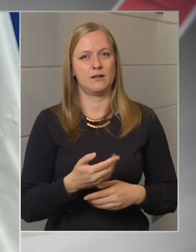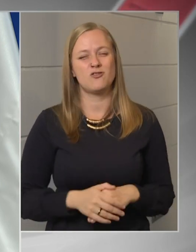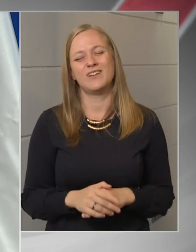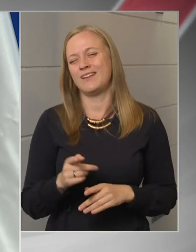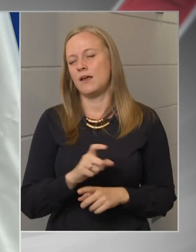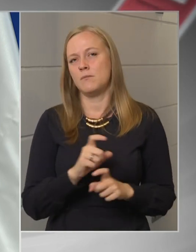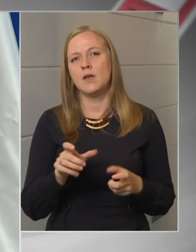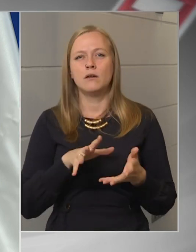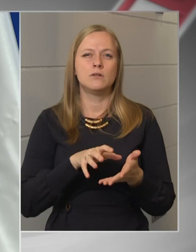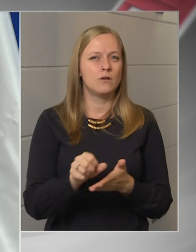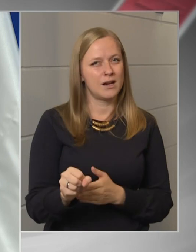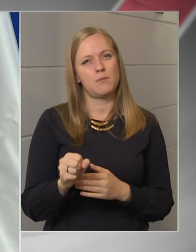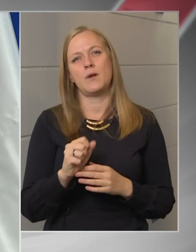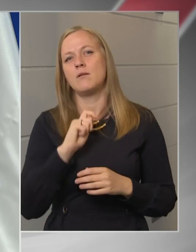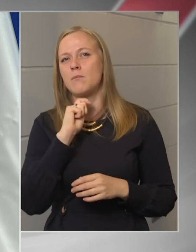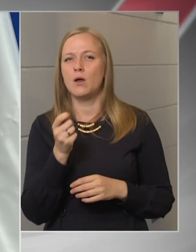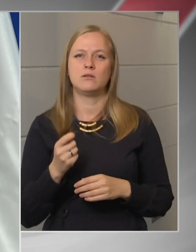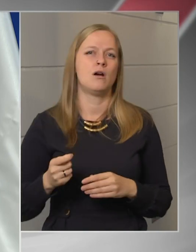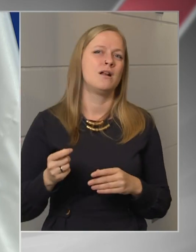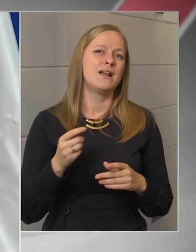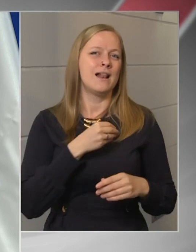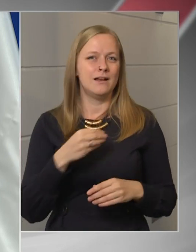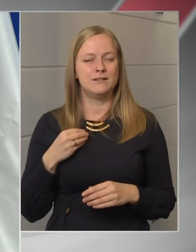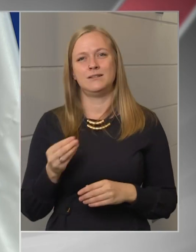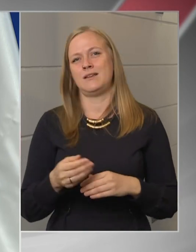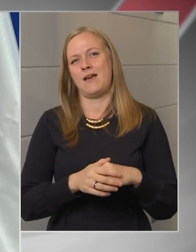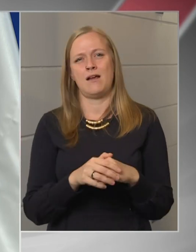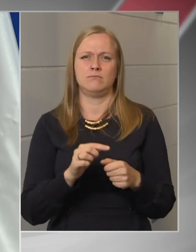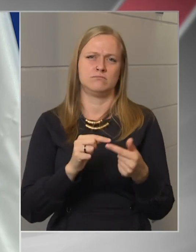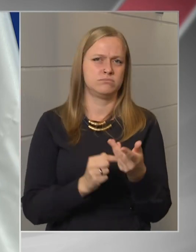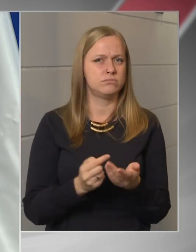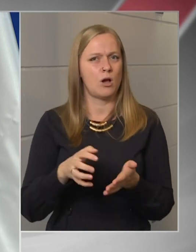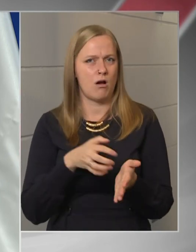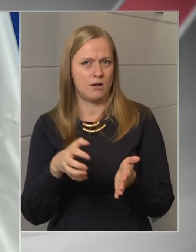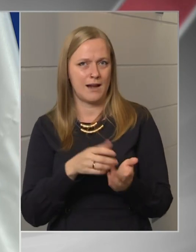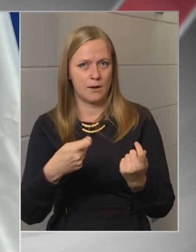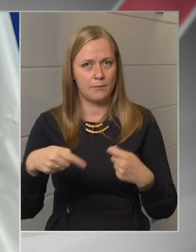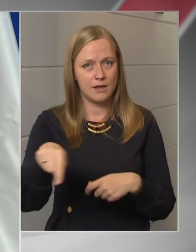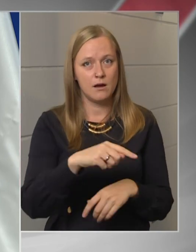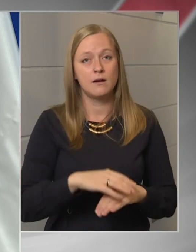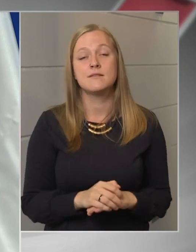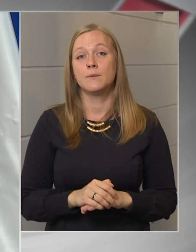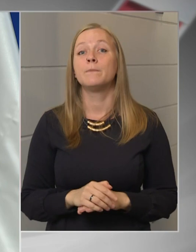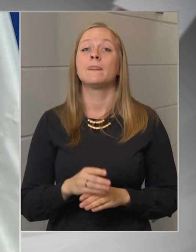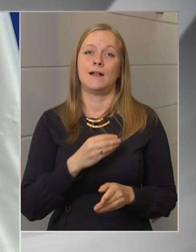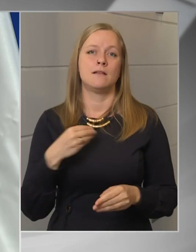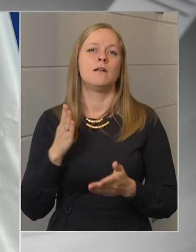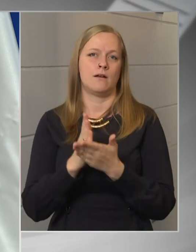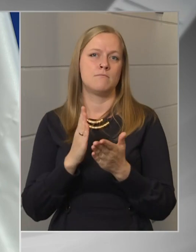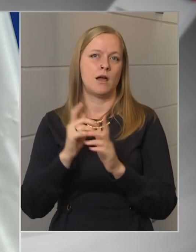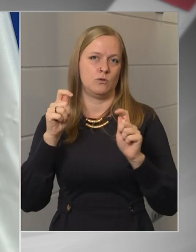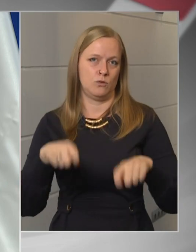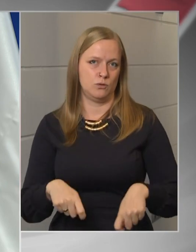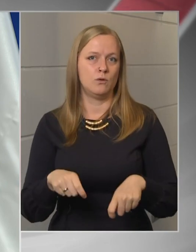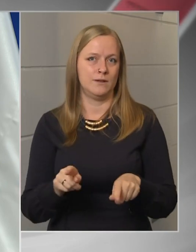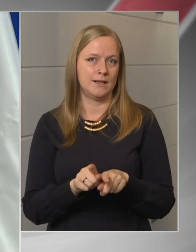szlovák, a lengyel és a magyar agrárpiacot is. A lengyel kormány hasonló intézkedés felvezetéséről döntött abban az esetben, hogyha a